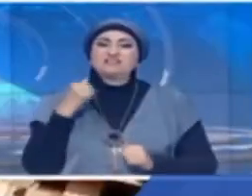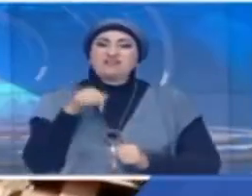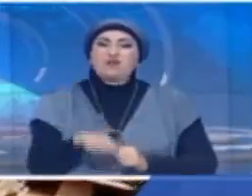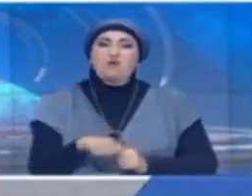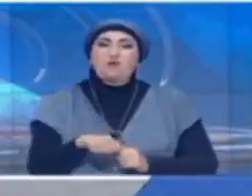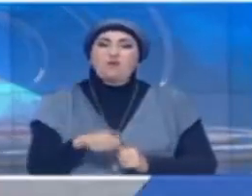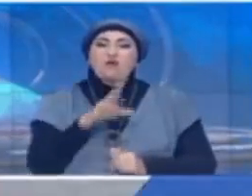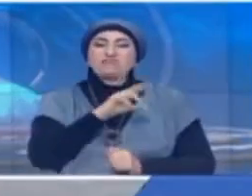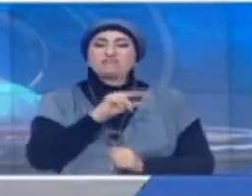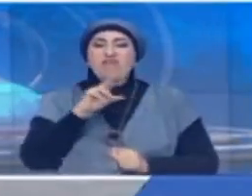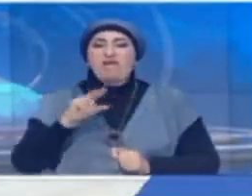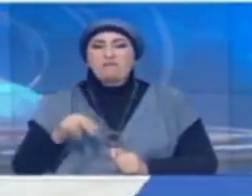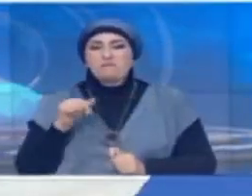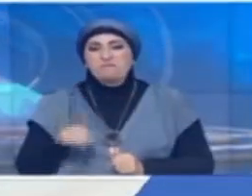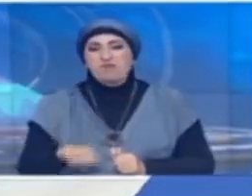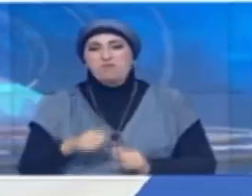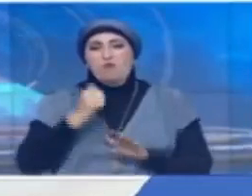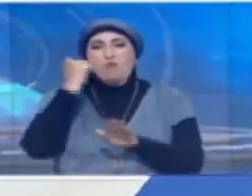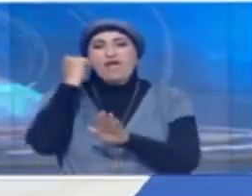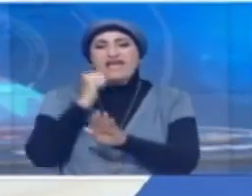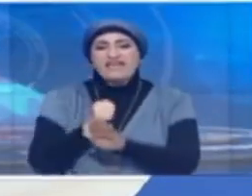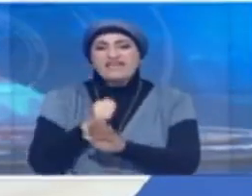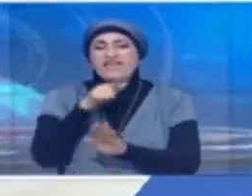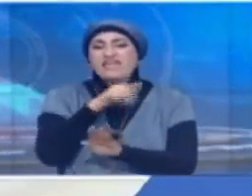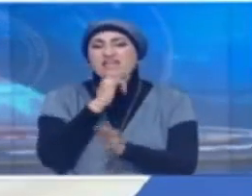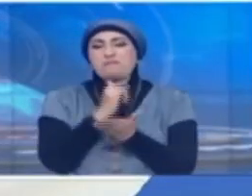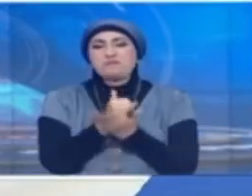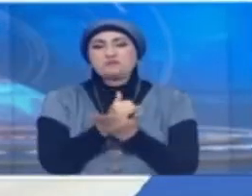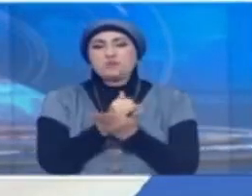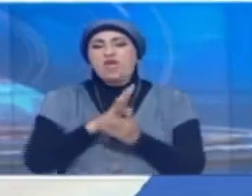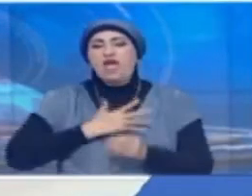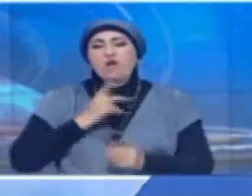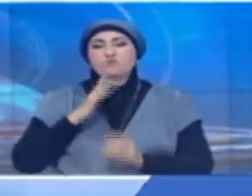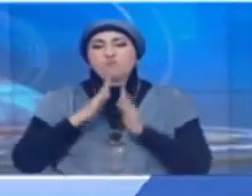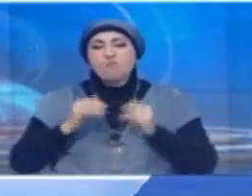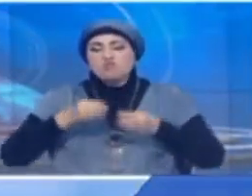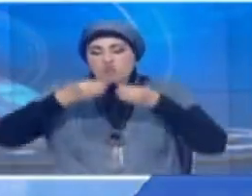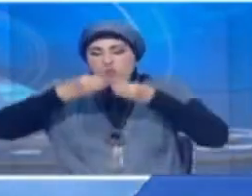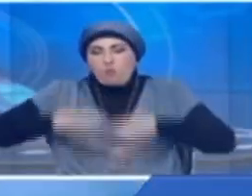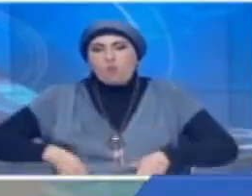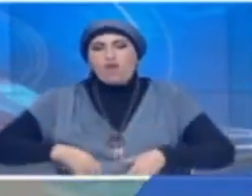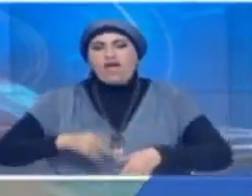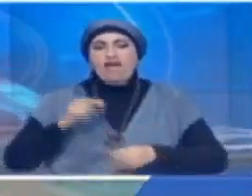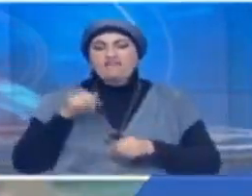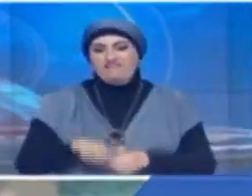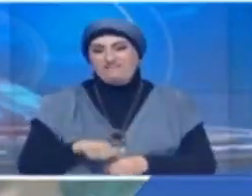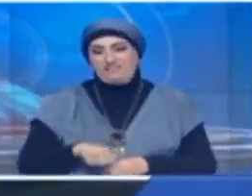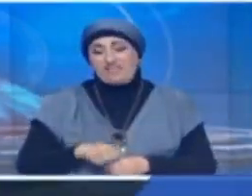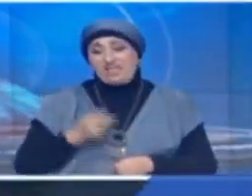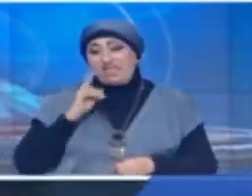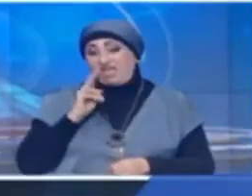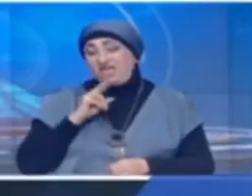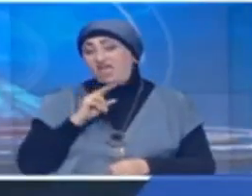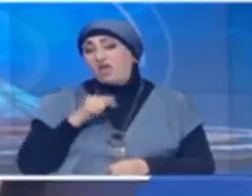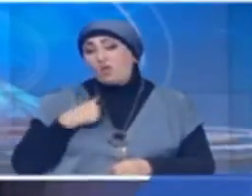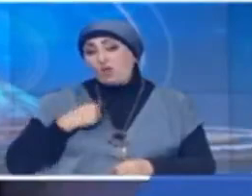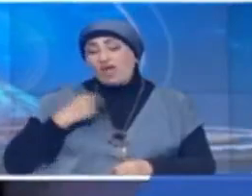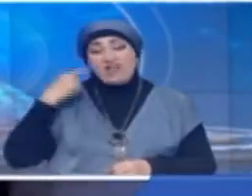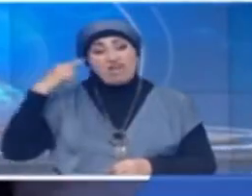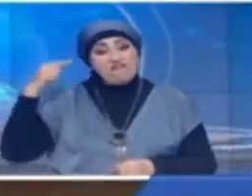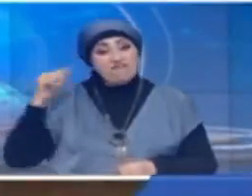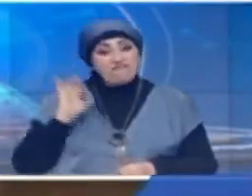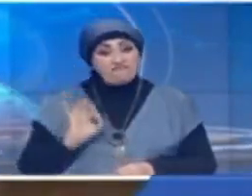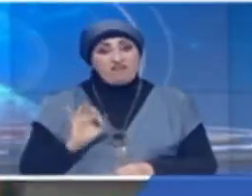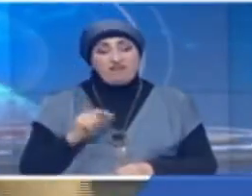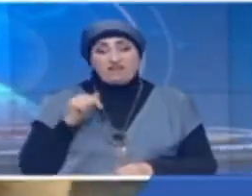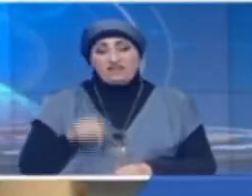حرب، أدوات خيانة عظمى، وبالتالي هم مارسوا جرائم ترتقي إلى حد الخيانة. وأعتقد أن هذا ما